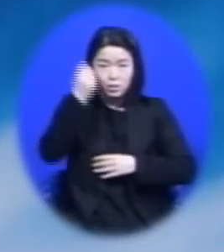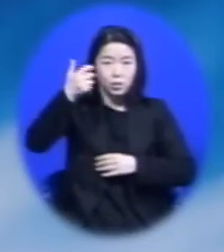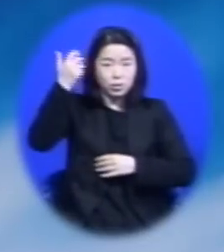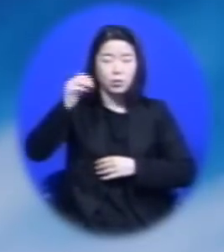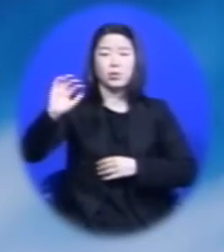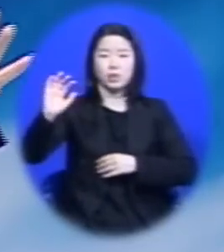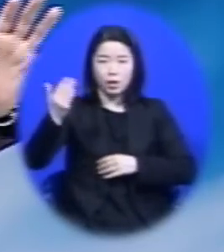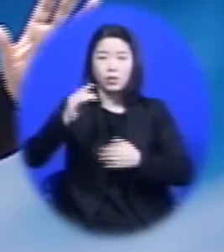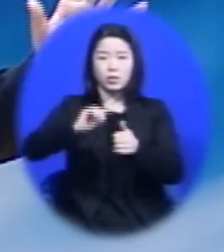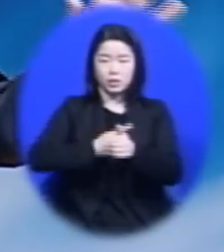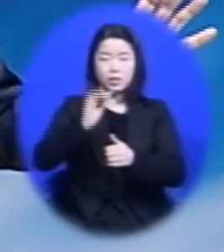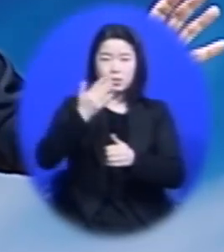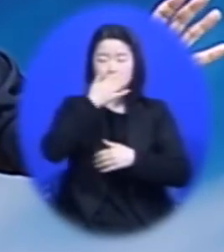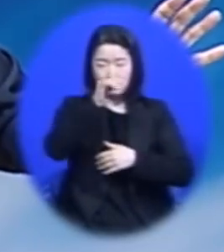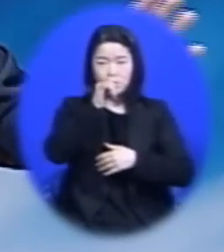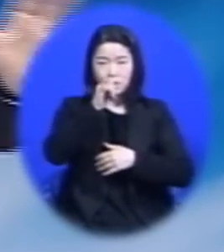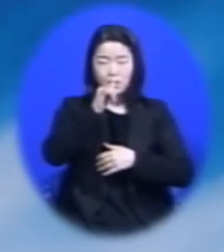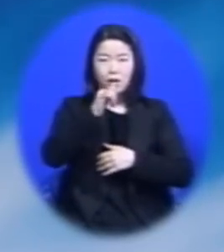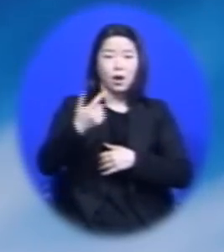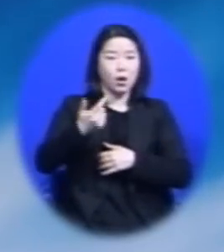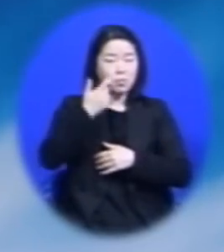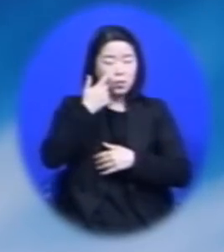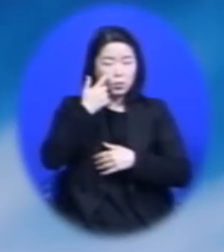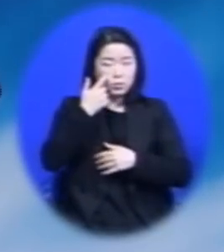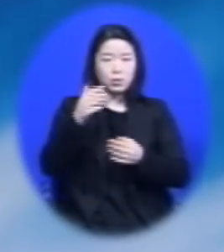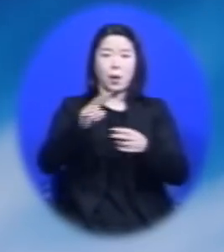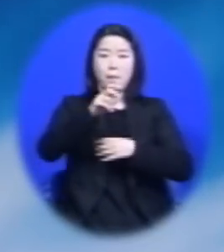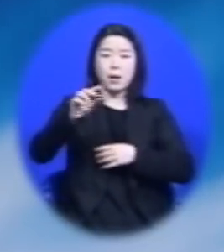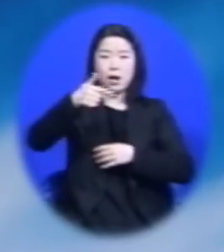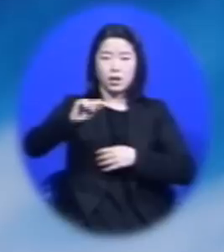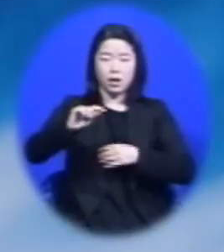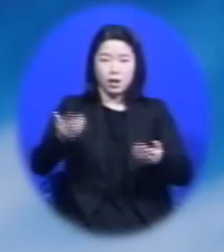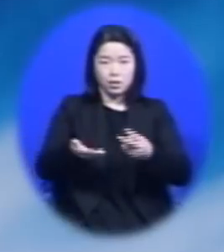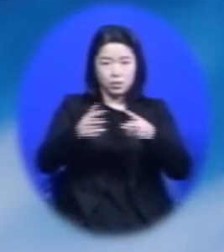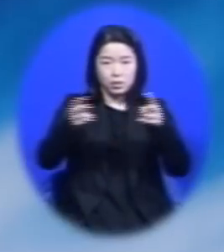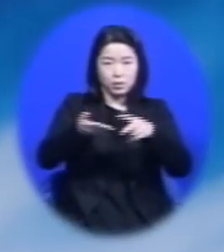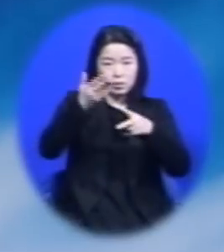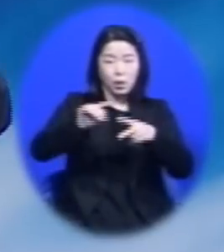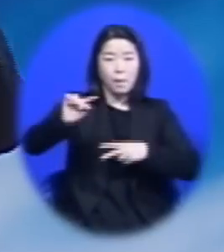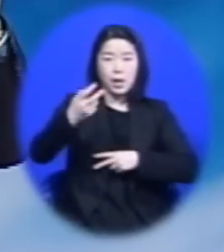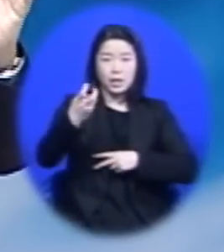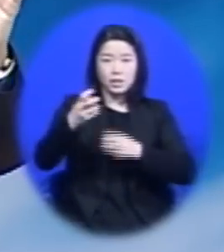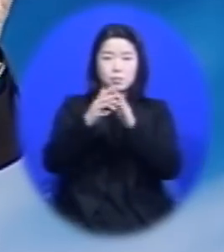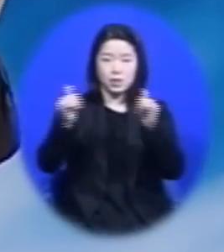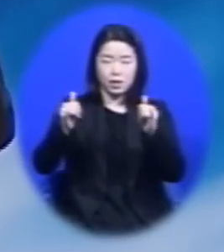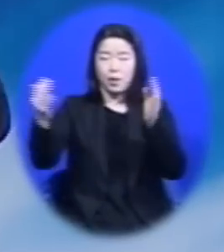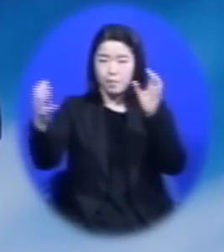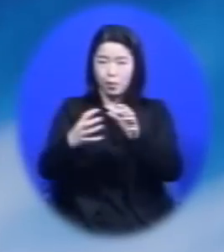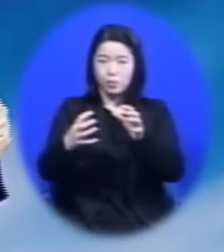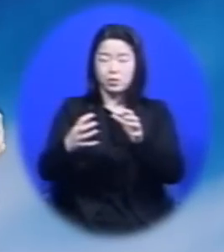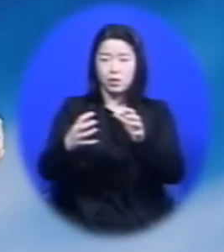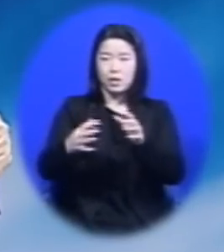되어집니다 오순절 마가 다락방에 120명의 제자들이 모여서 예수님이 약속하신